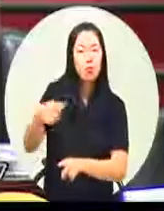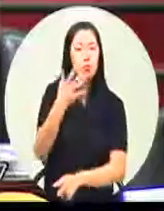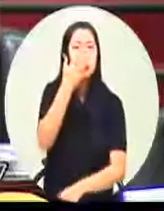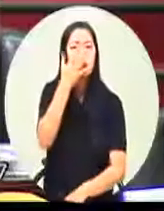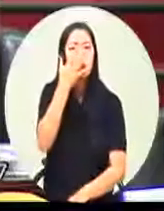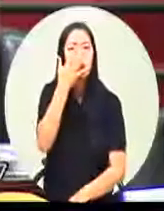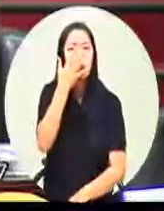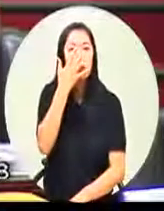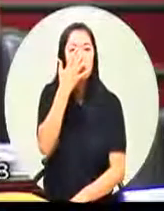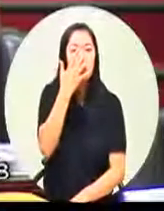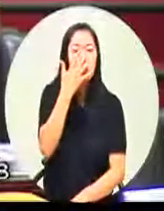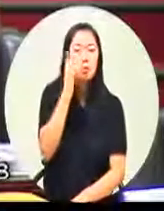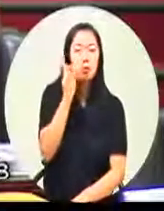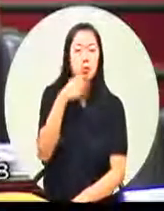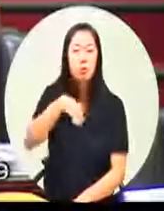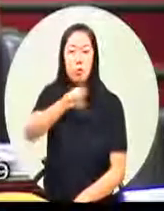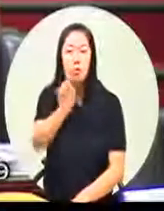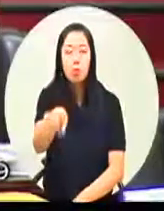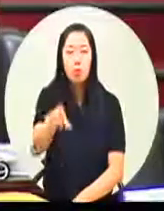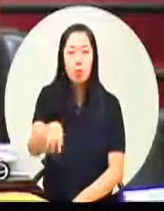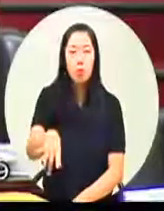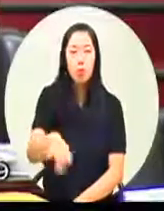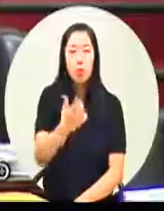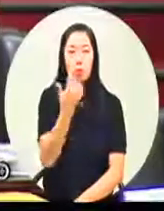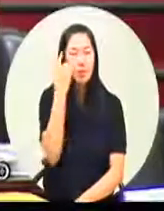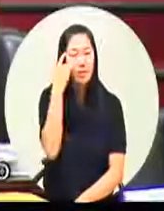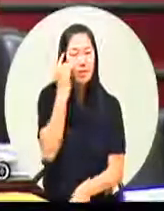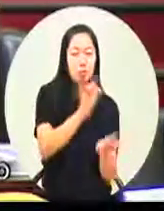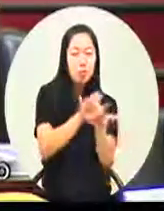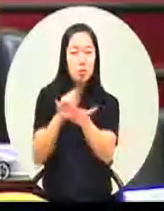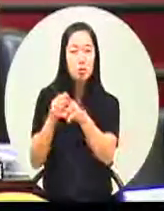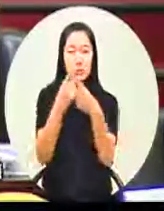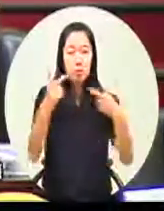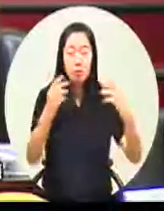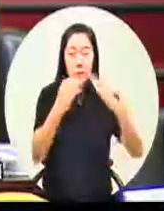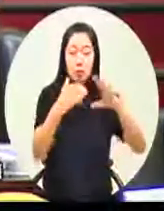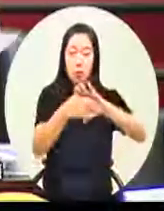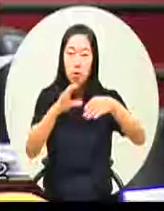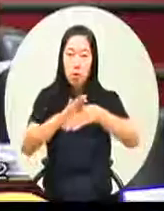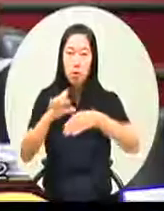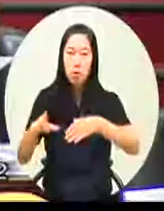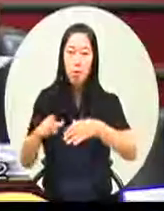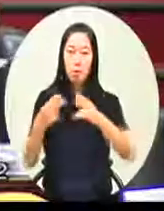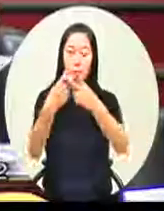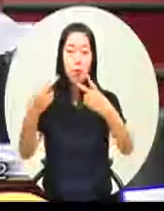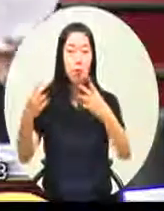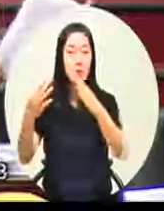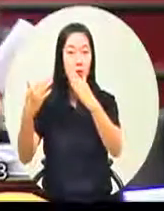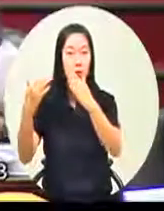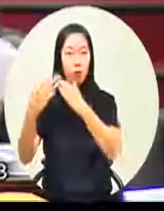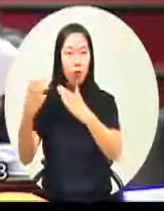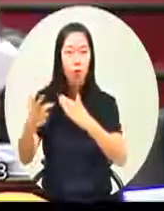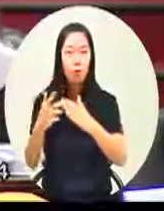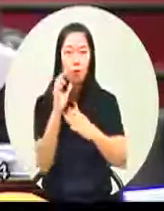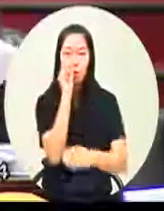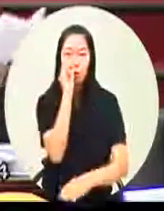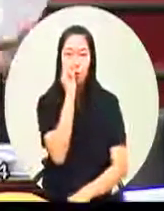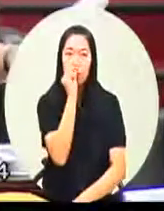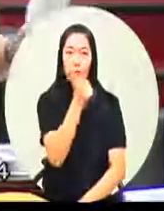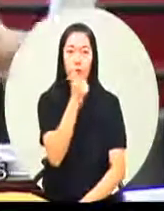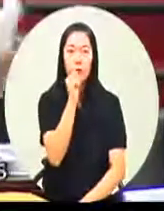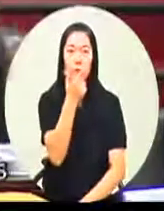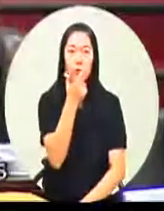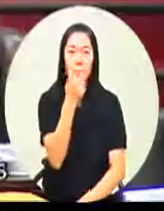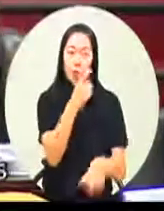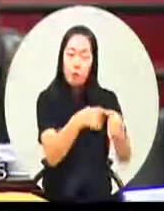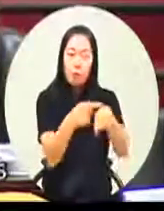要到哪里。要就是要体会客家文化，客家人的一些特殊的一些风